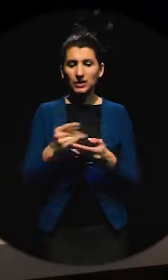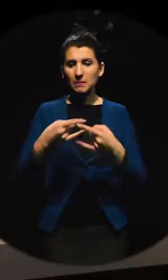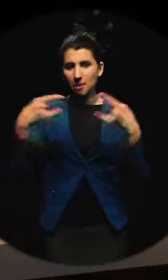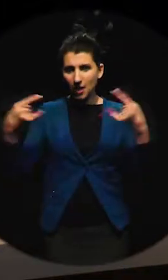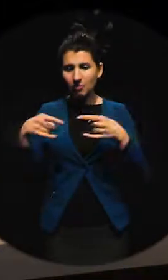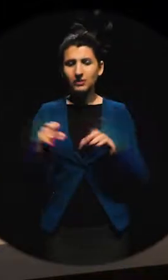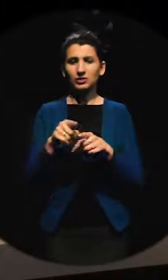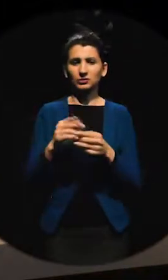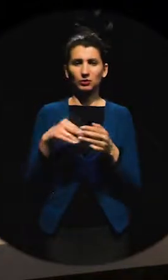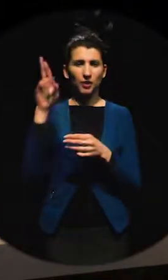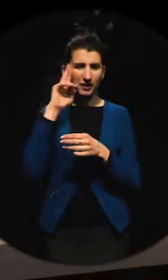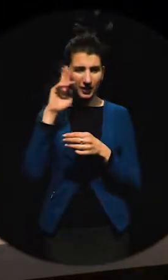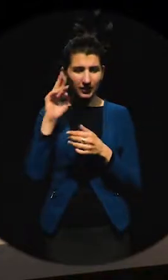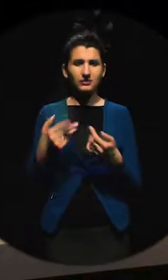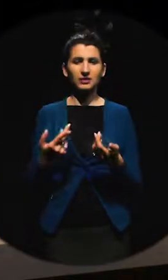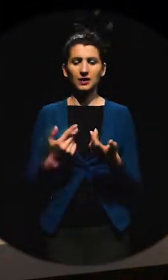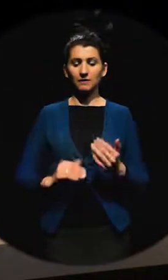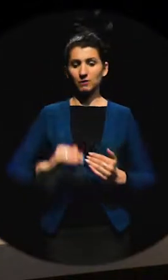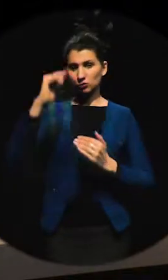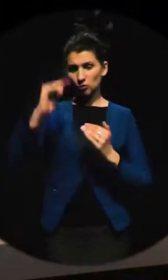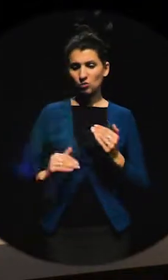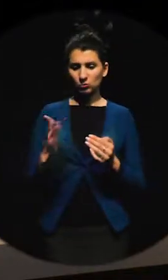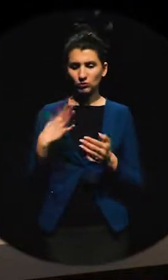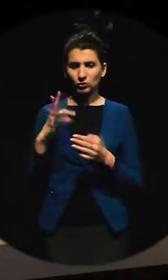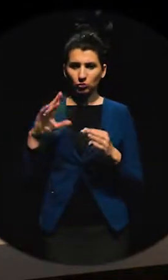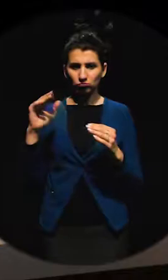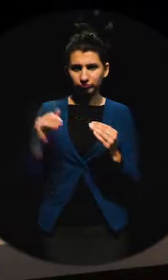sanitariatów została dostosowana wysokością do ich potrzeb,